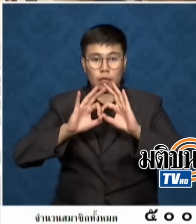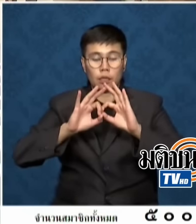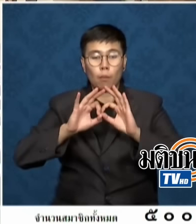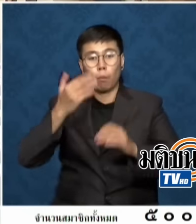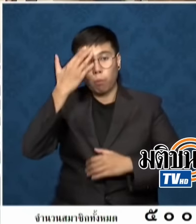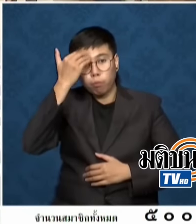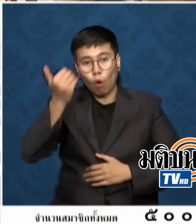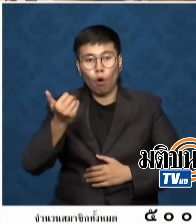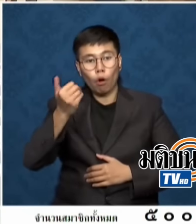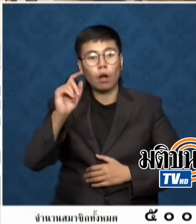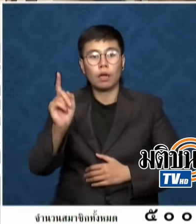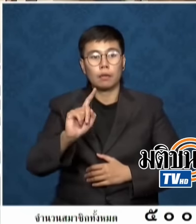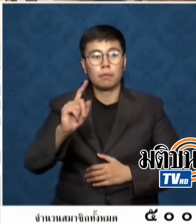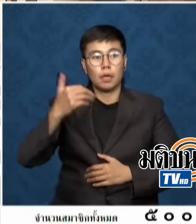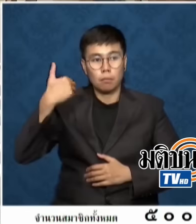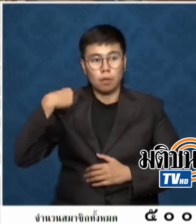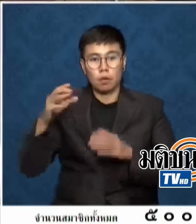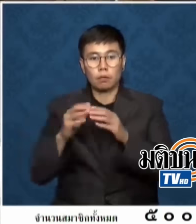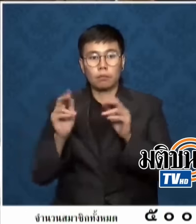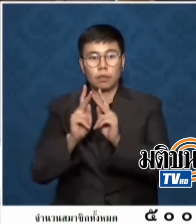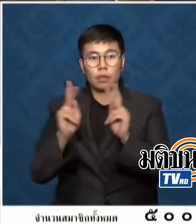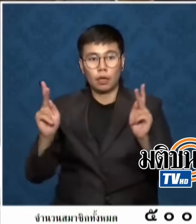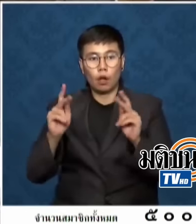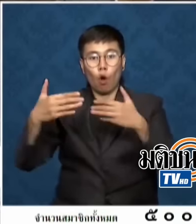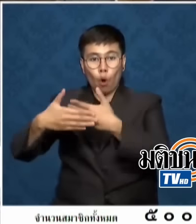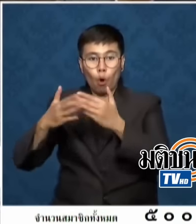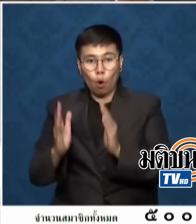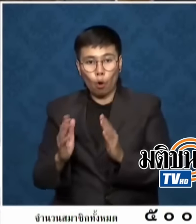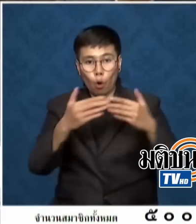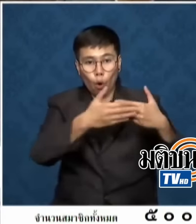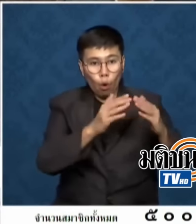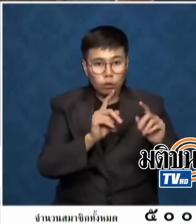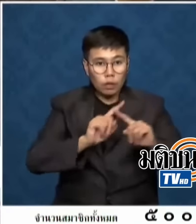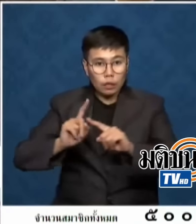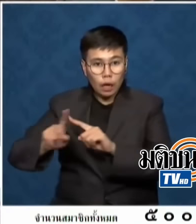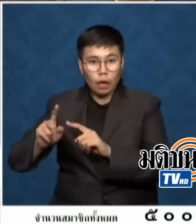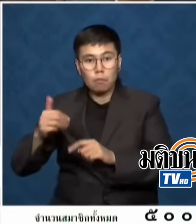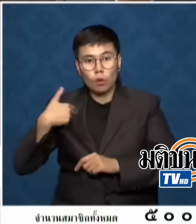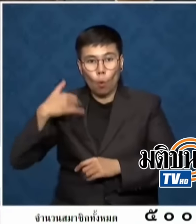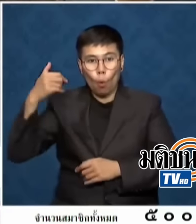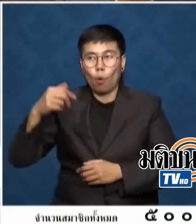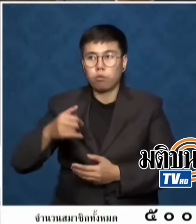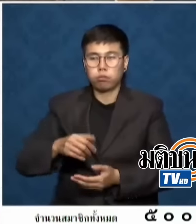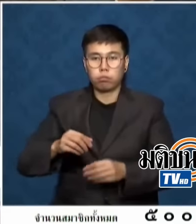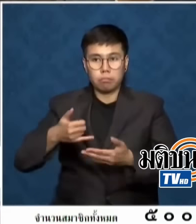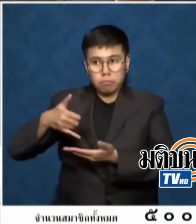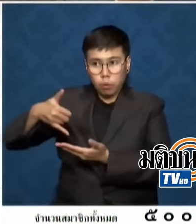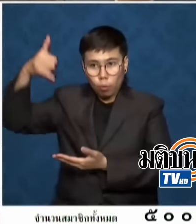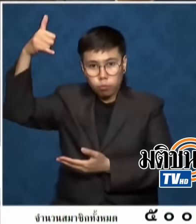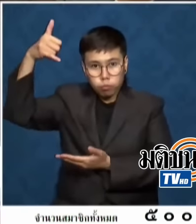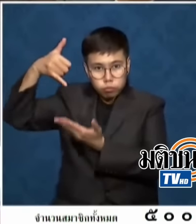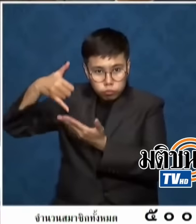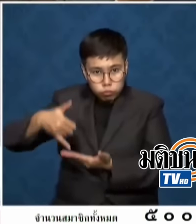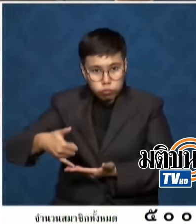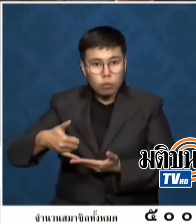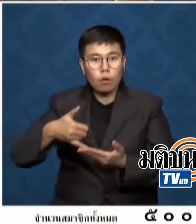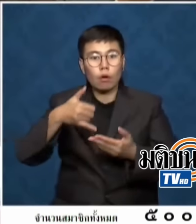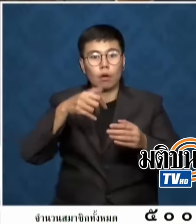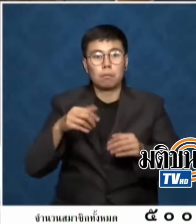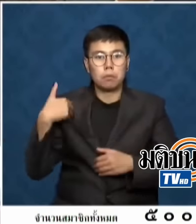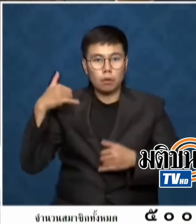ฉะนั้นการที่มีกรรมธิการหลายห้องหลายอาคารเนี่ยแล้ววิ่งลงมาเนี่ยผมเห็นสมควรว่าน่า